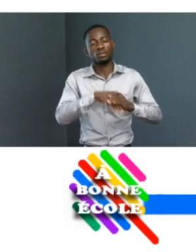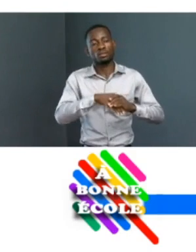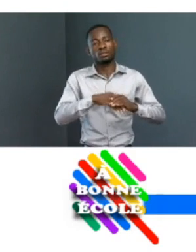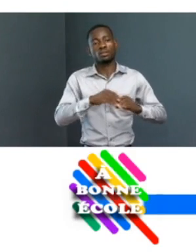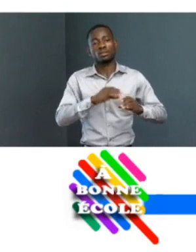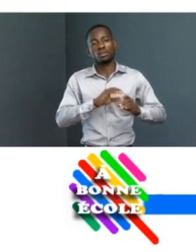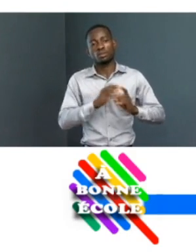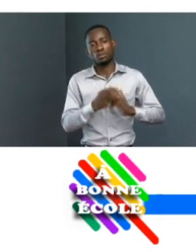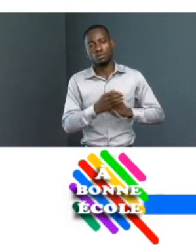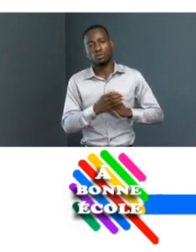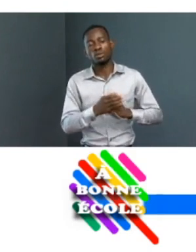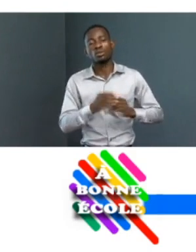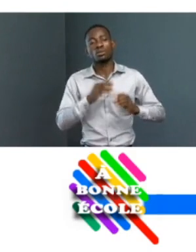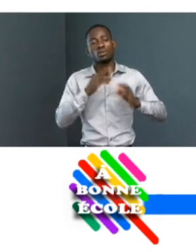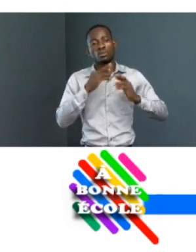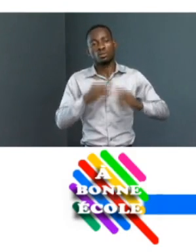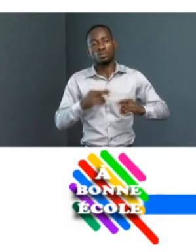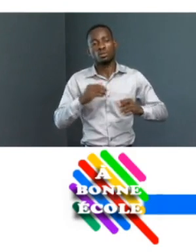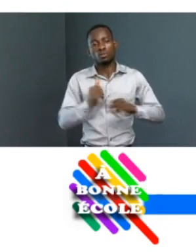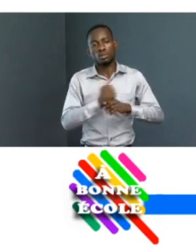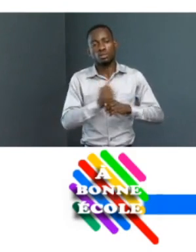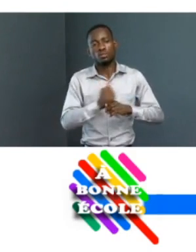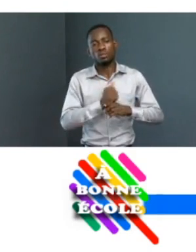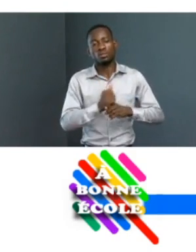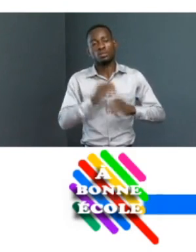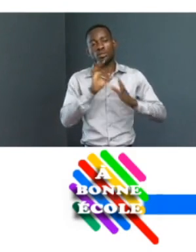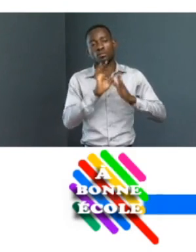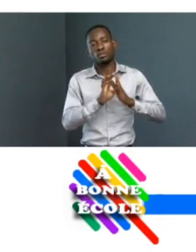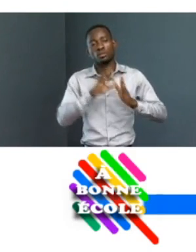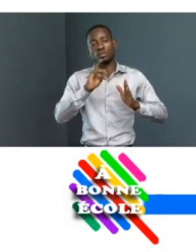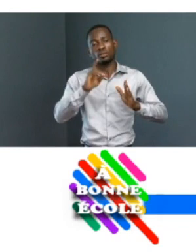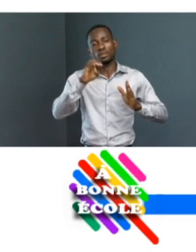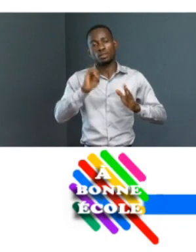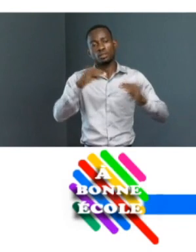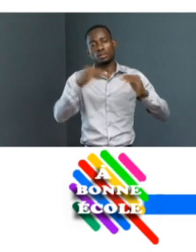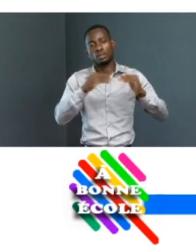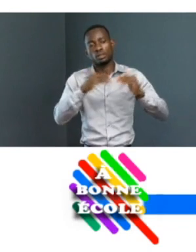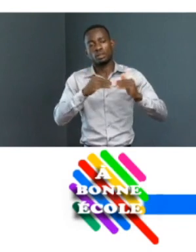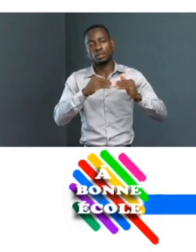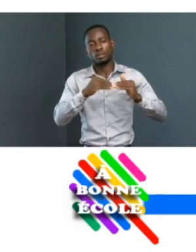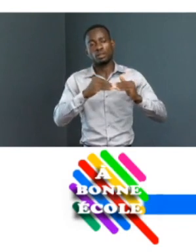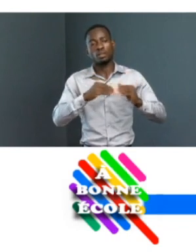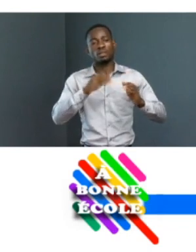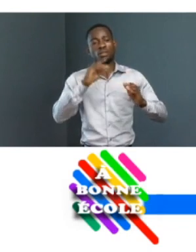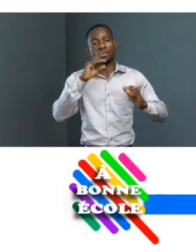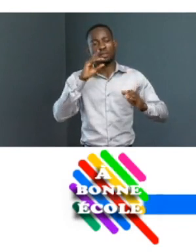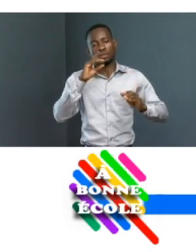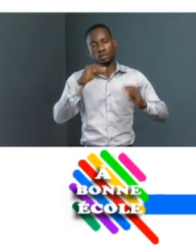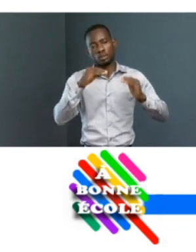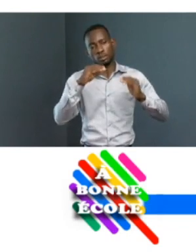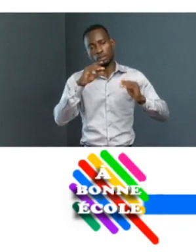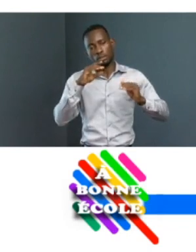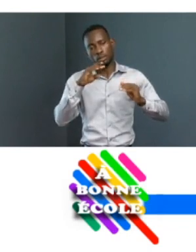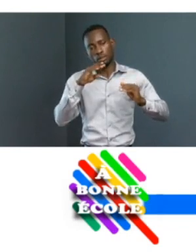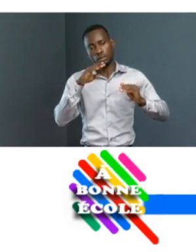conditions. Comme réponse, nous allons appliquer la formule dépense énergétique, c'est égal à dépense énergétique est égale à